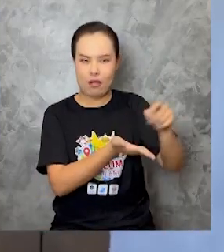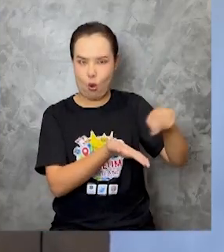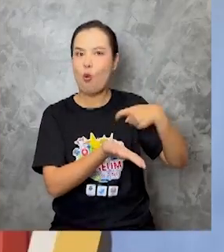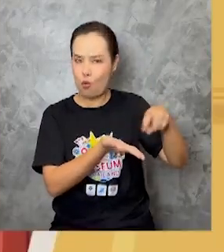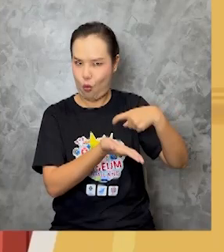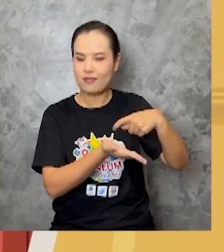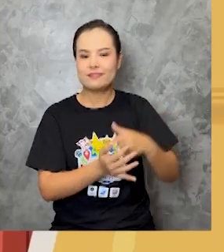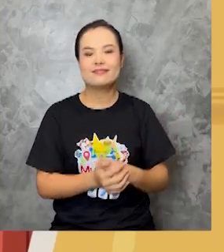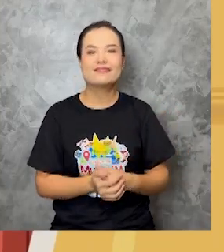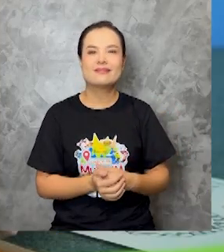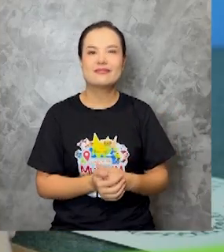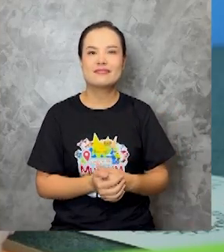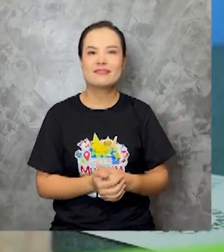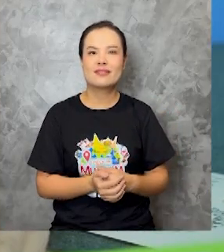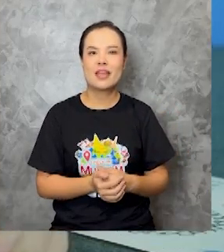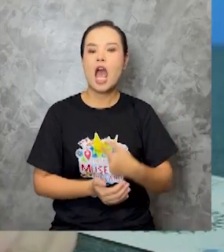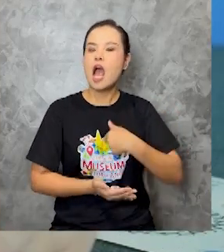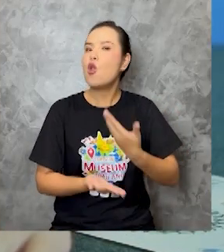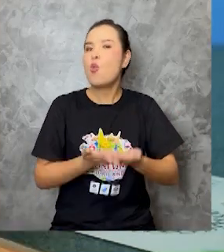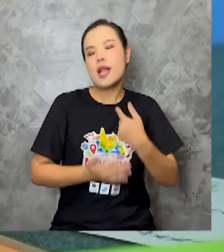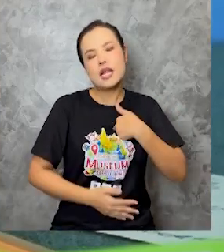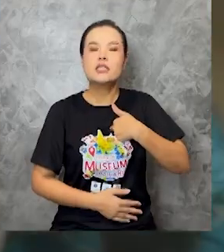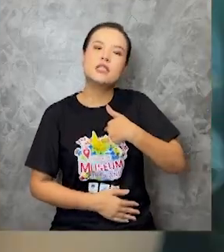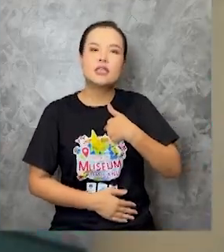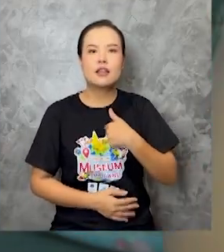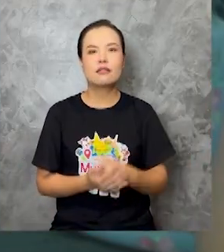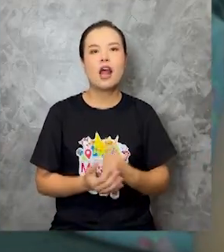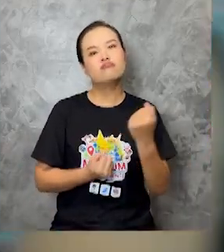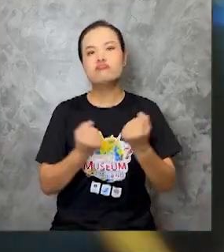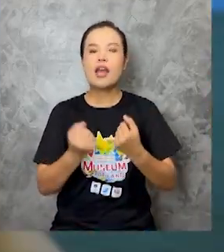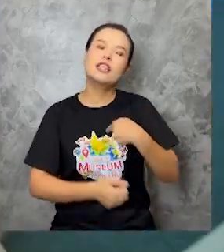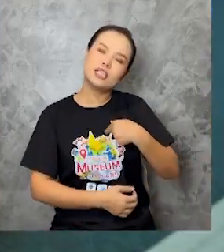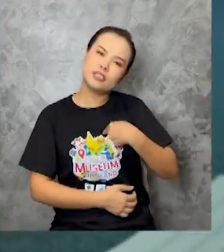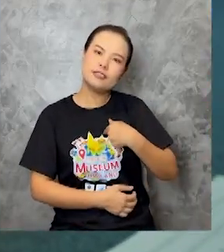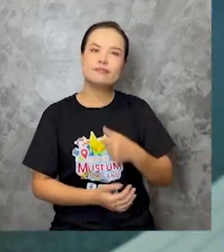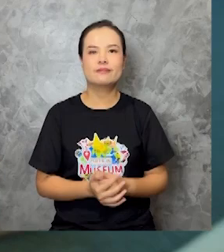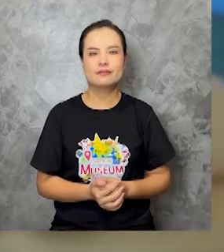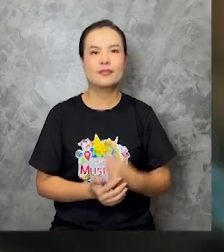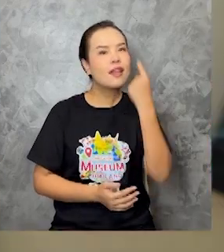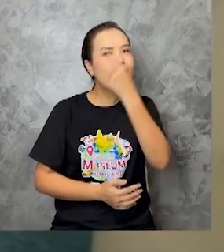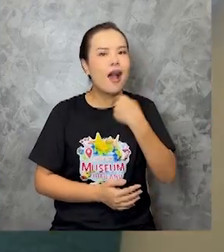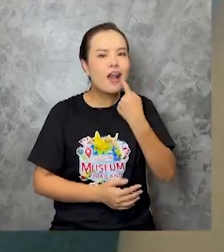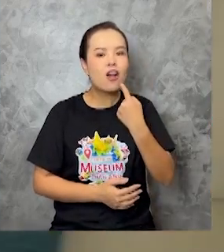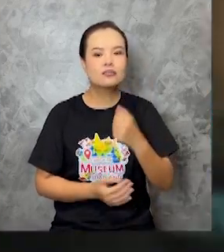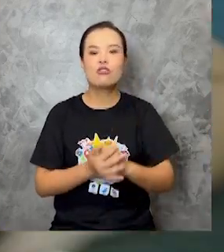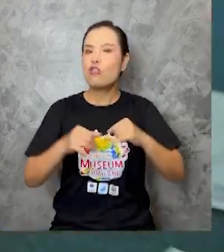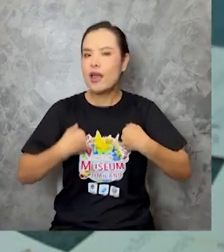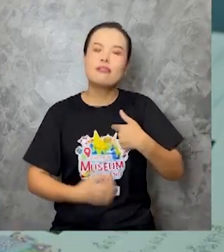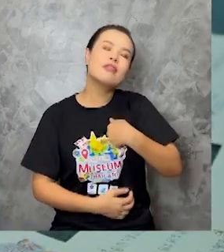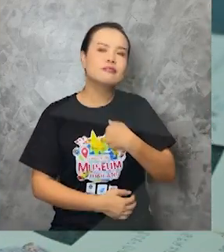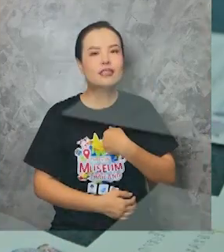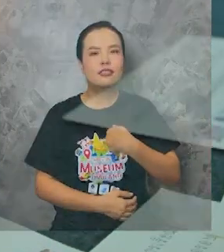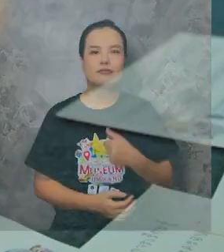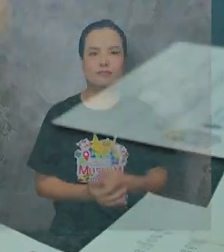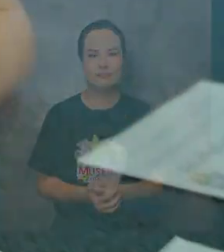มาให ้ใครอยากเป็นเศรษฐีชนะสีชนะสีใครอยากมีรถทัวร์ชนะสีชนะสีใครอยากเป็นเจ้าขอชนะ